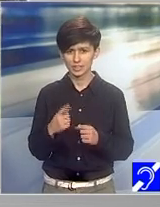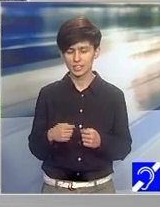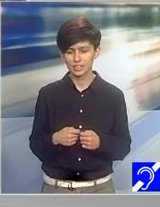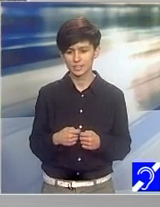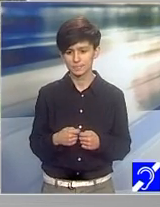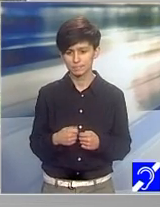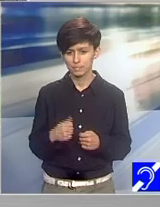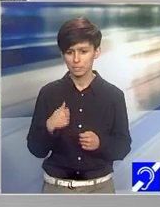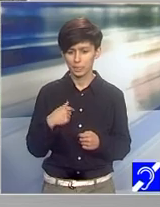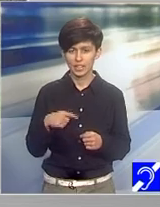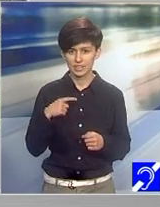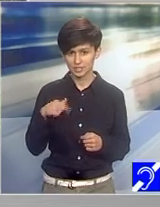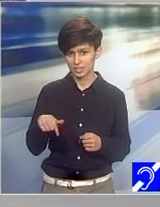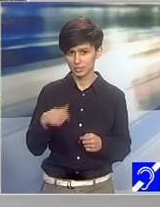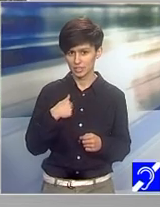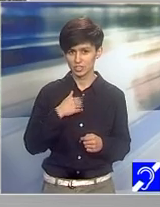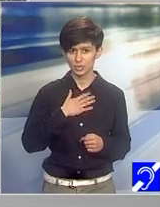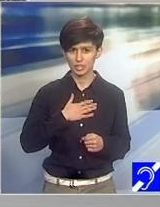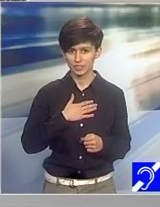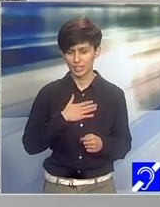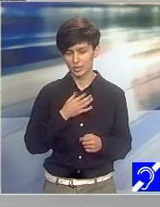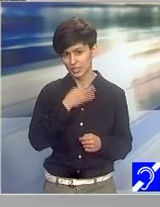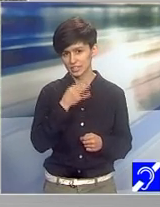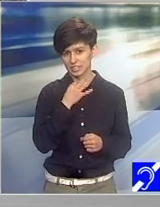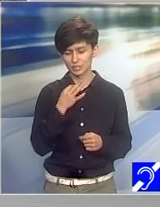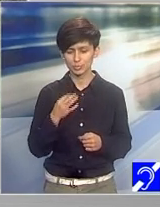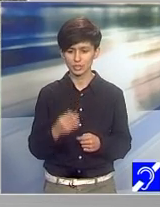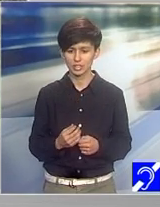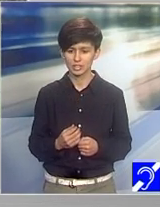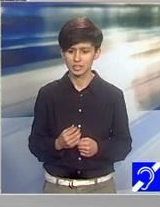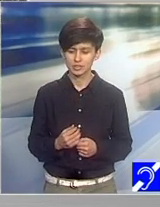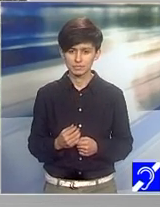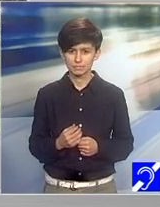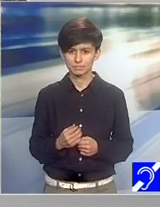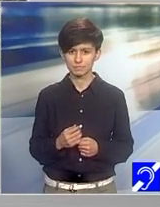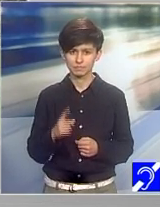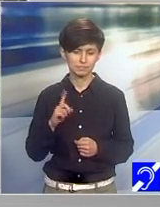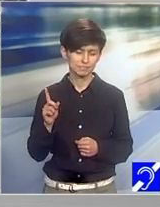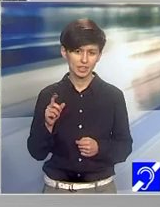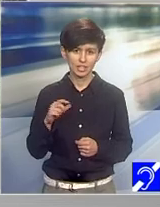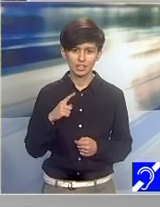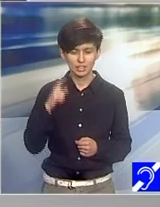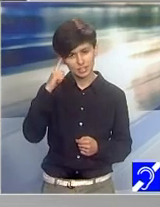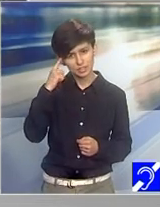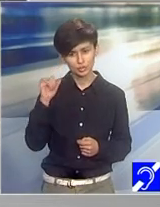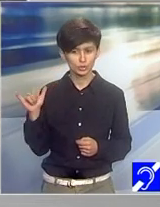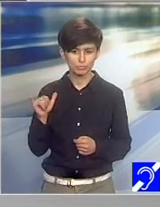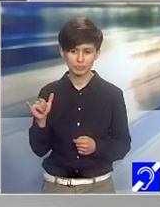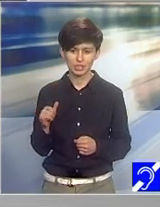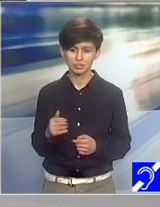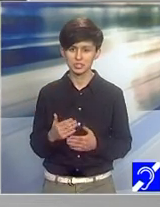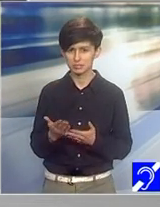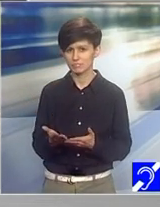aici, eu aș vrea să profit să spun foarte deschis, nu știu cui să mă adresez, dar spun deschis că se